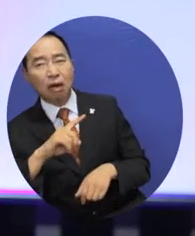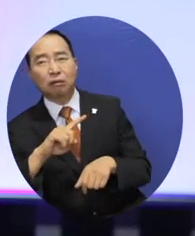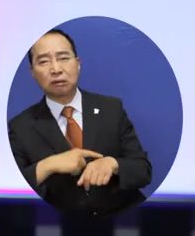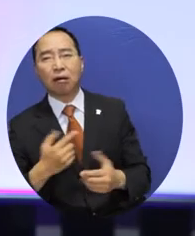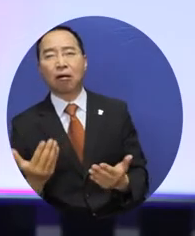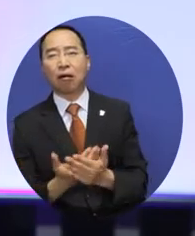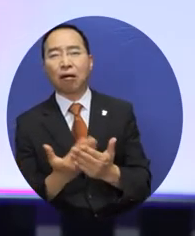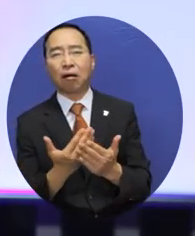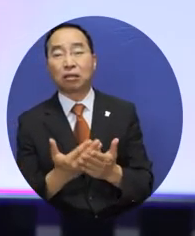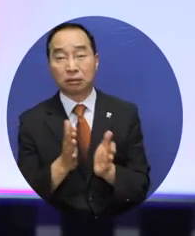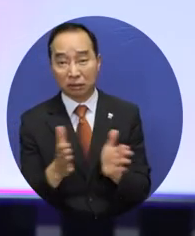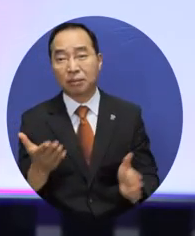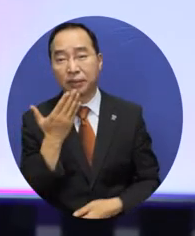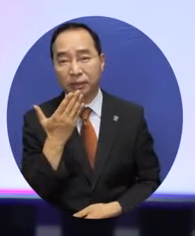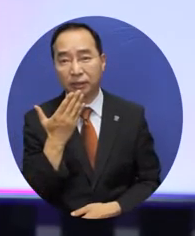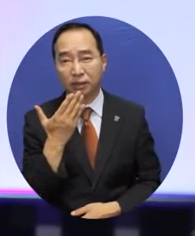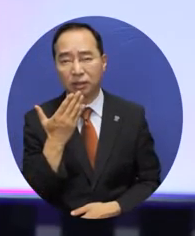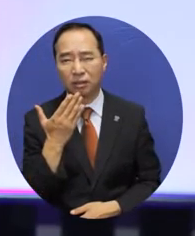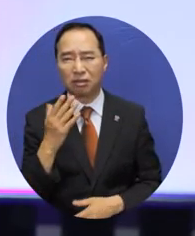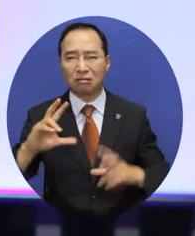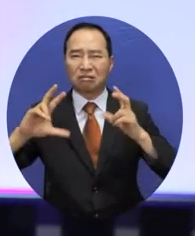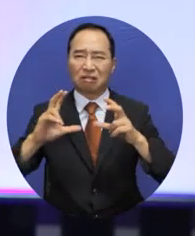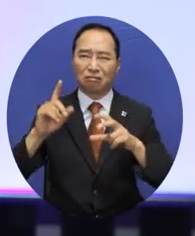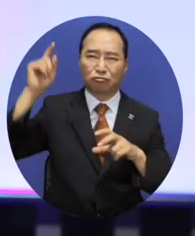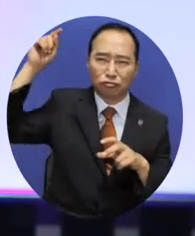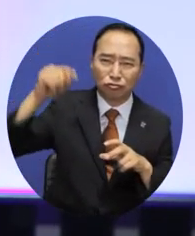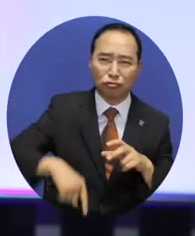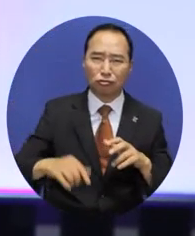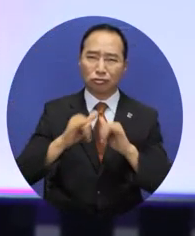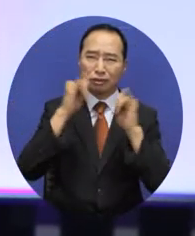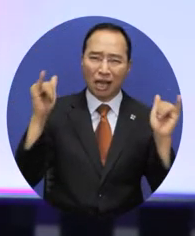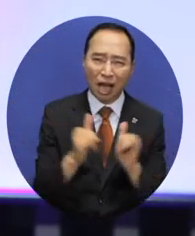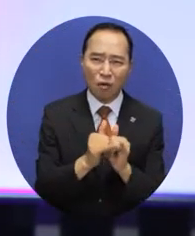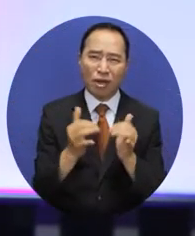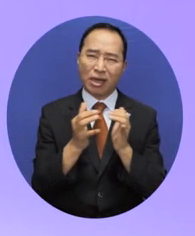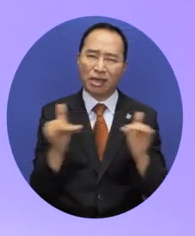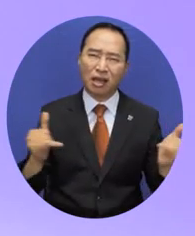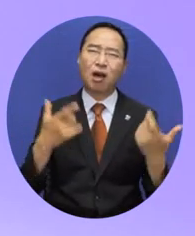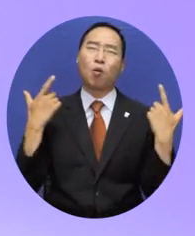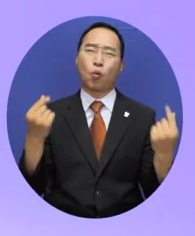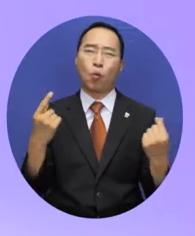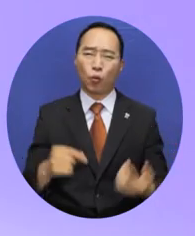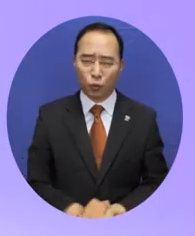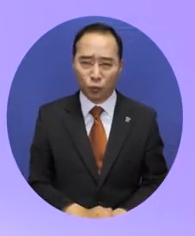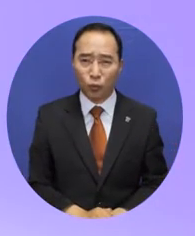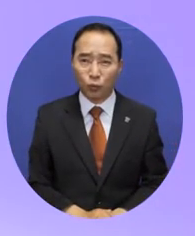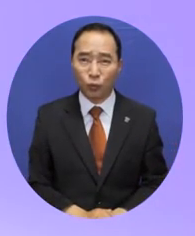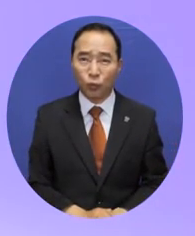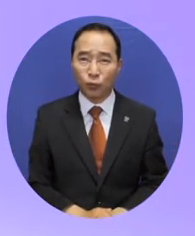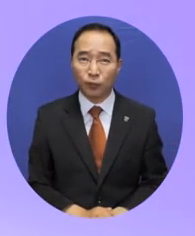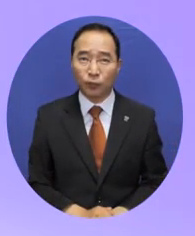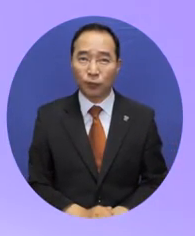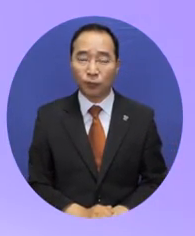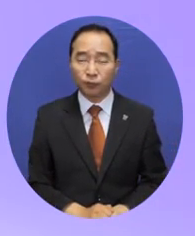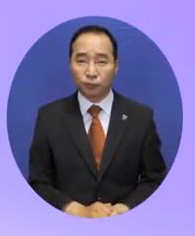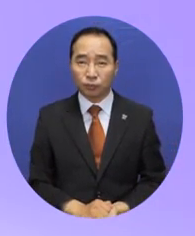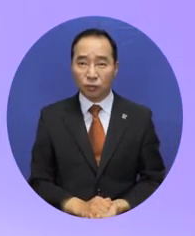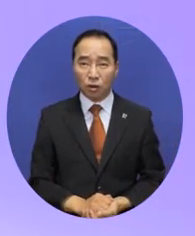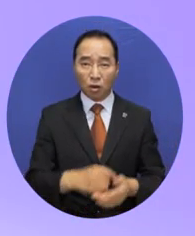그런 것처럼 우주도 마찬가지고 사회도 마찬가지고 인간도 마찬가지입니다. 그렇게 양 안의 음 안의